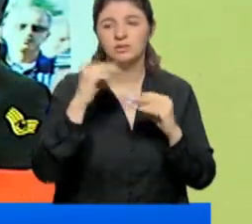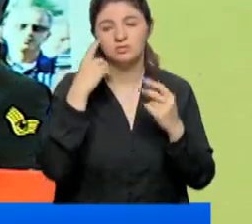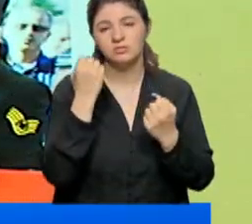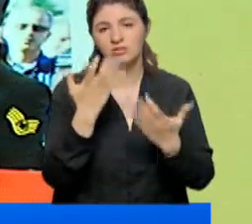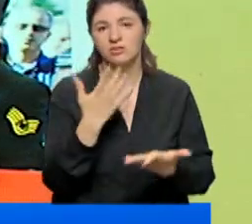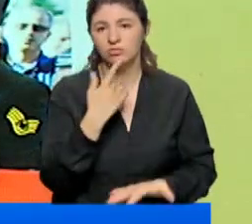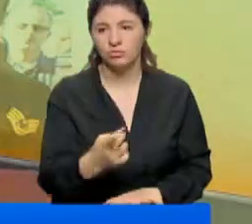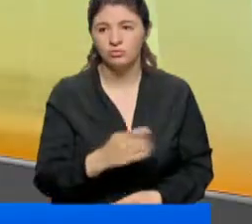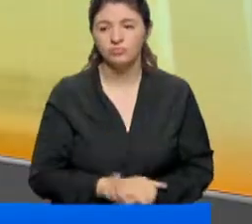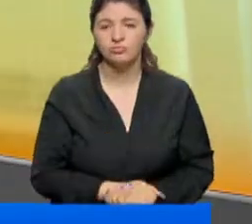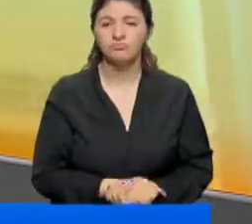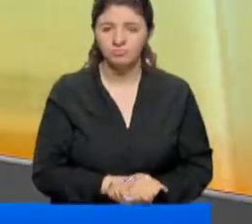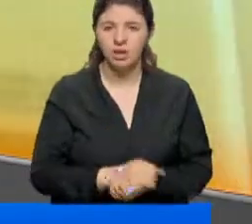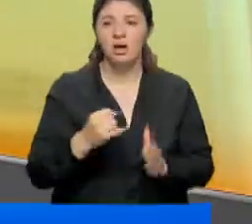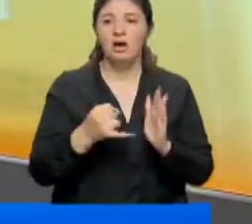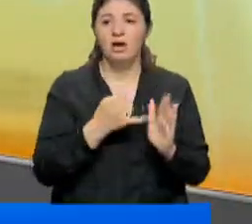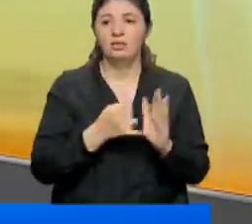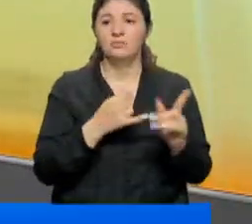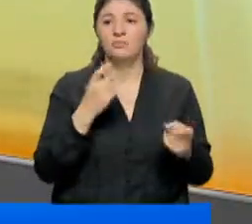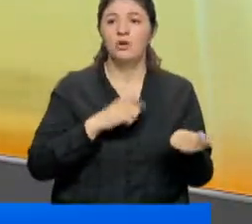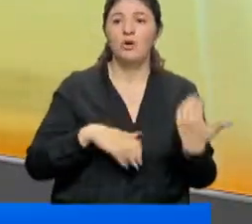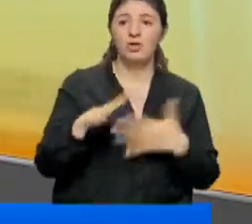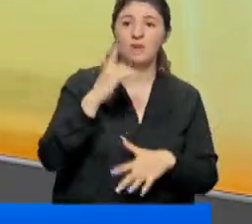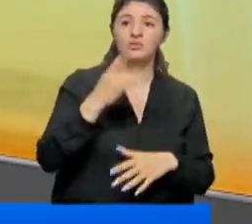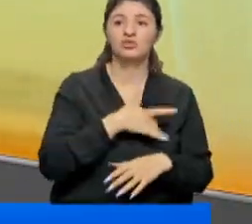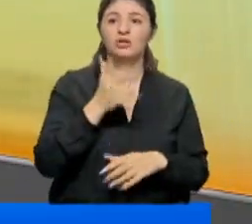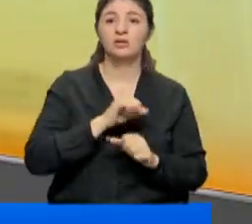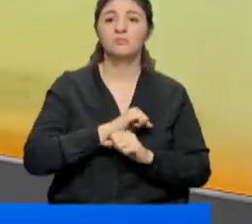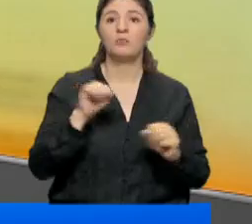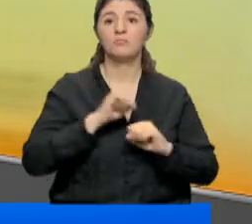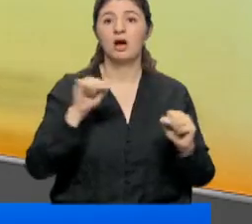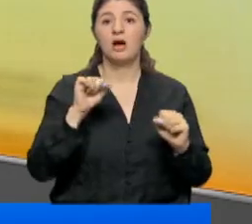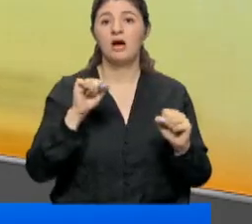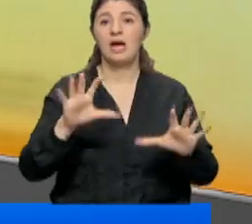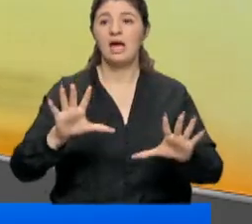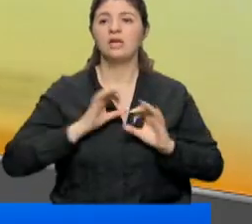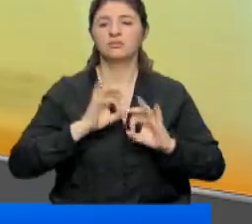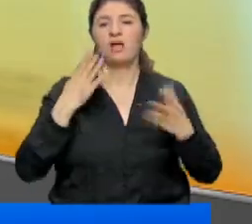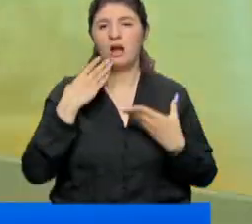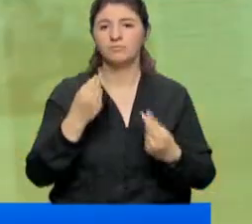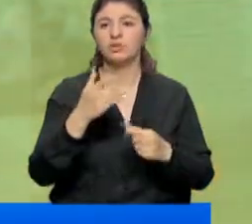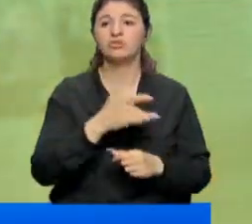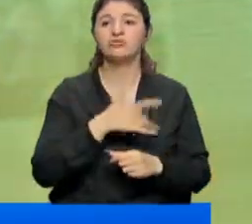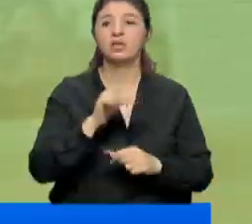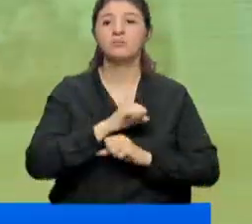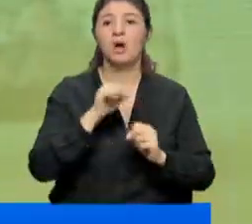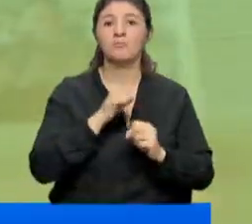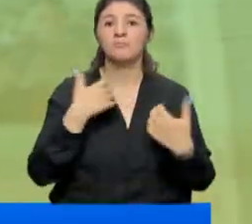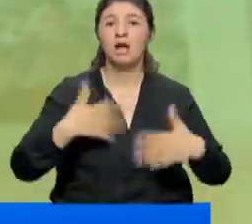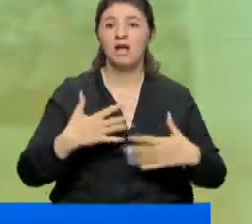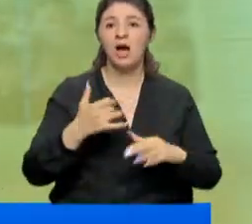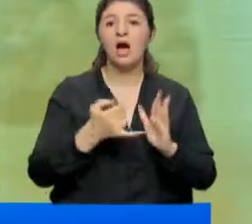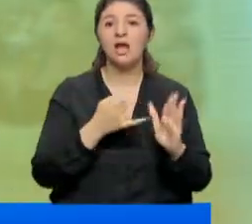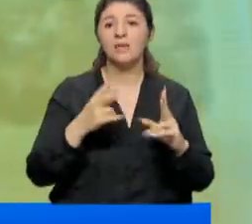başsağlığı diliyoruz Gaziantep'te bir olay bir canlı bomba o etkisiz hale getirildi canlı bomba paniği